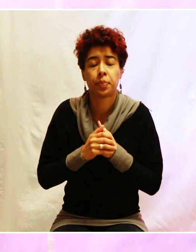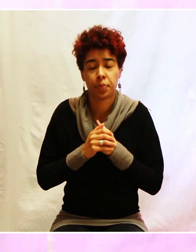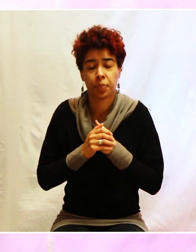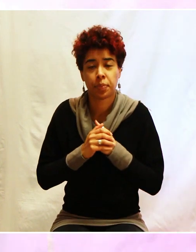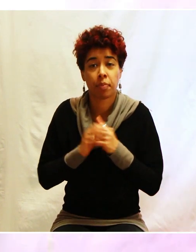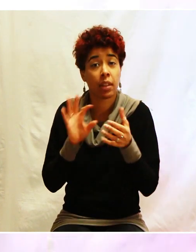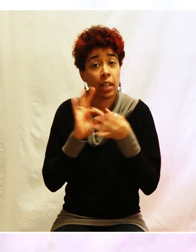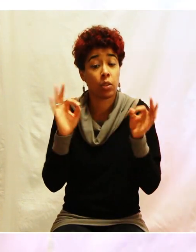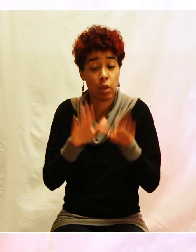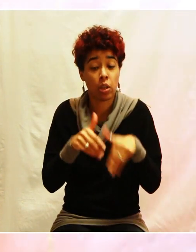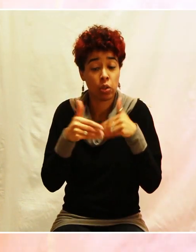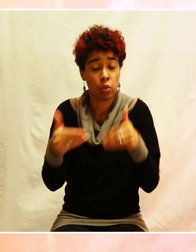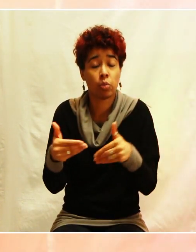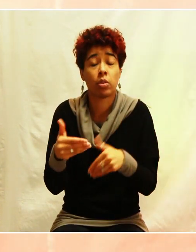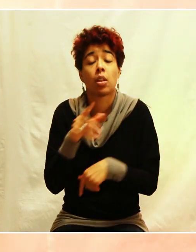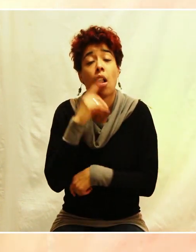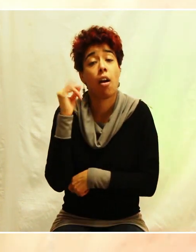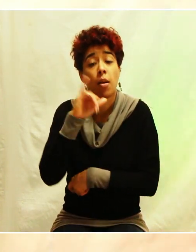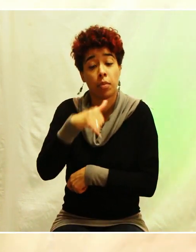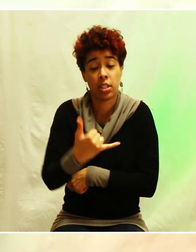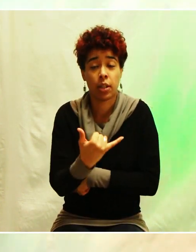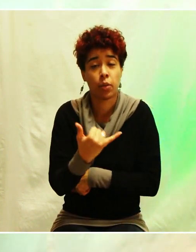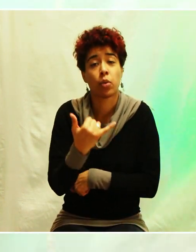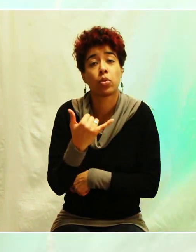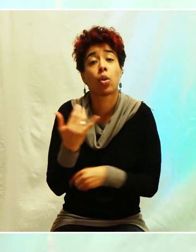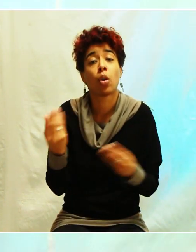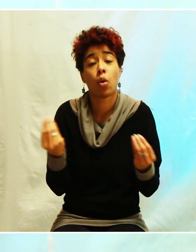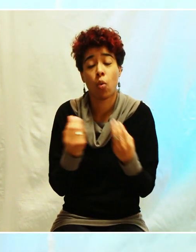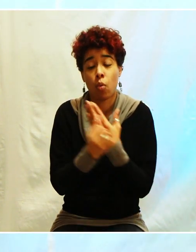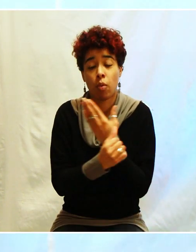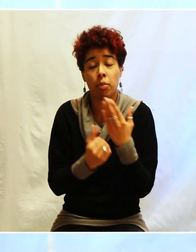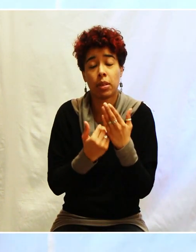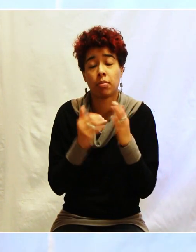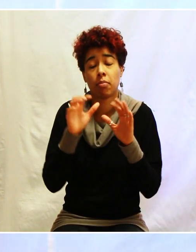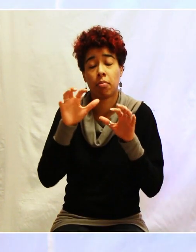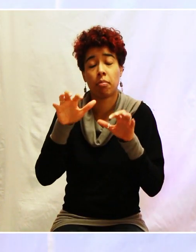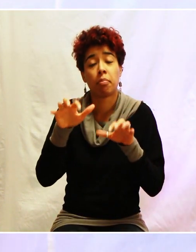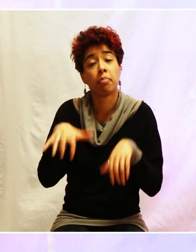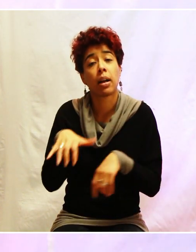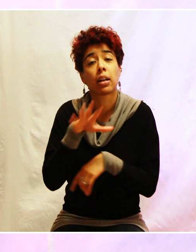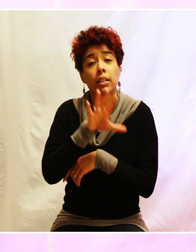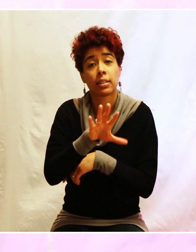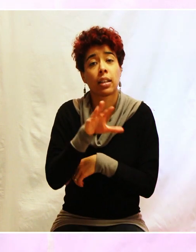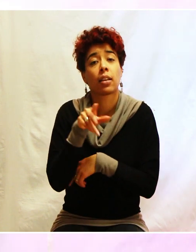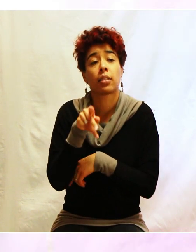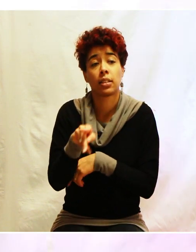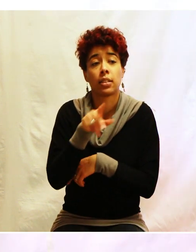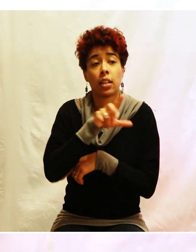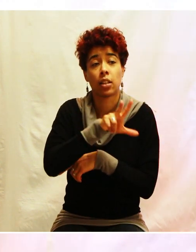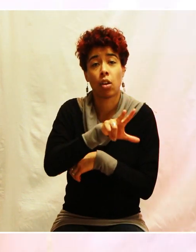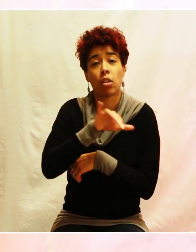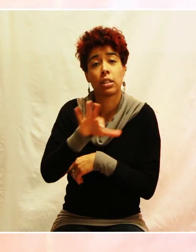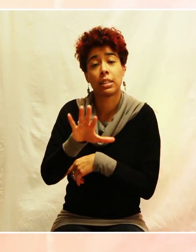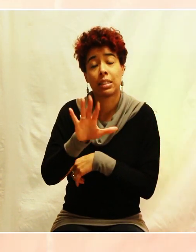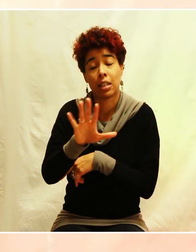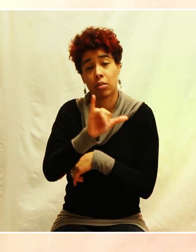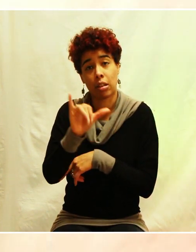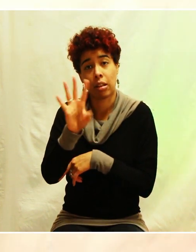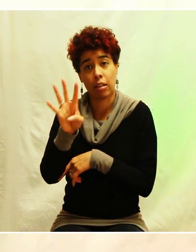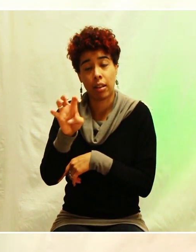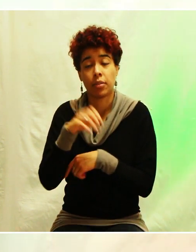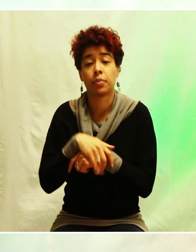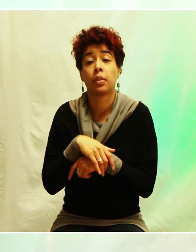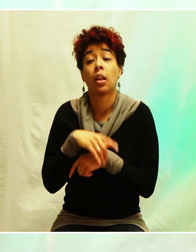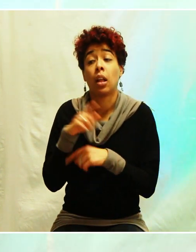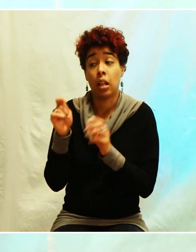de l'histoire avec Jaïrus dans Marc 5, 35 et 40. La Bible nous dit que comme il parlait encore,